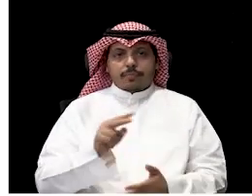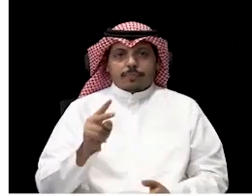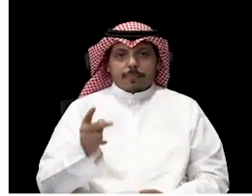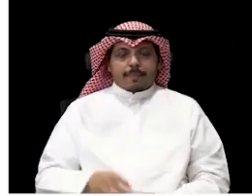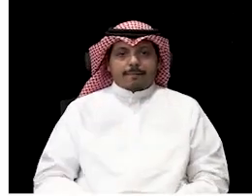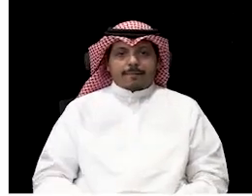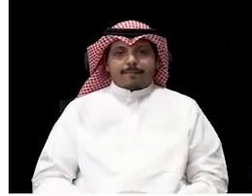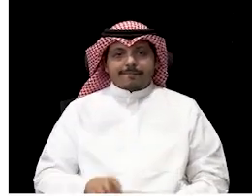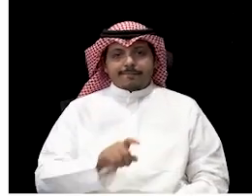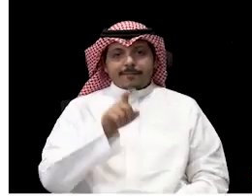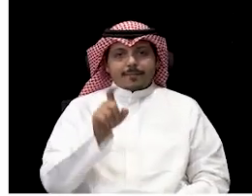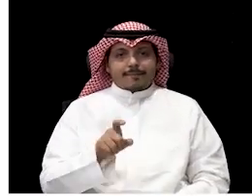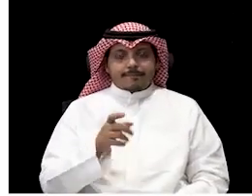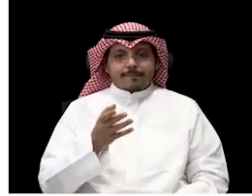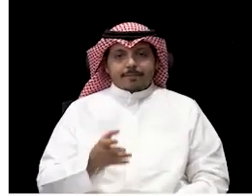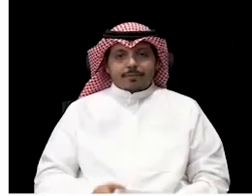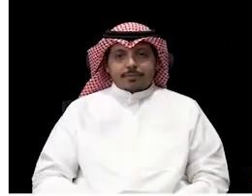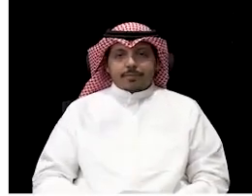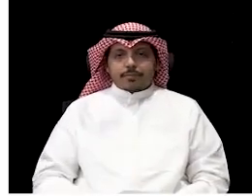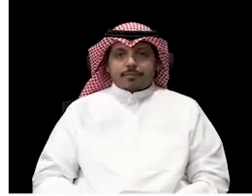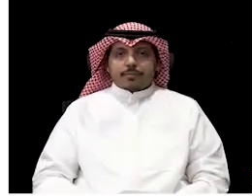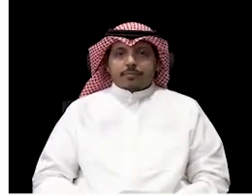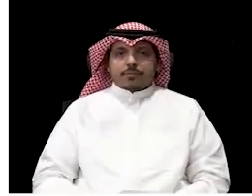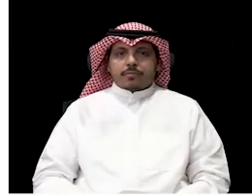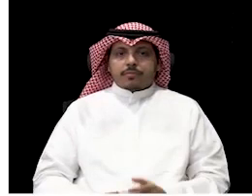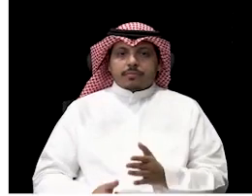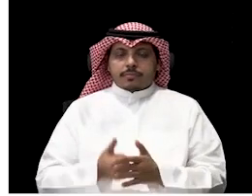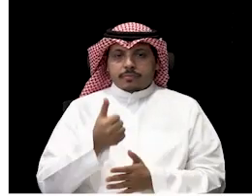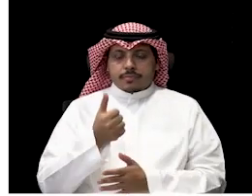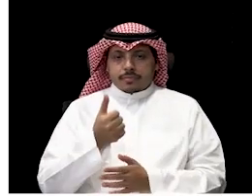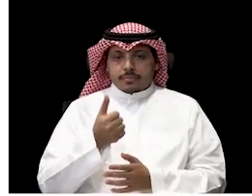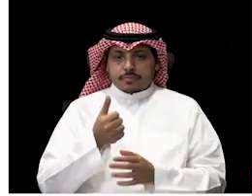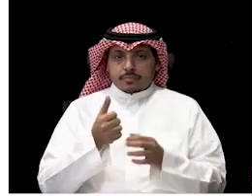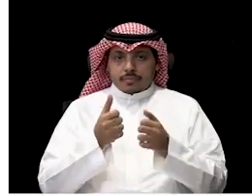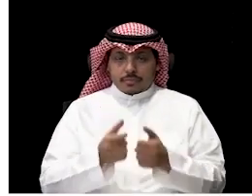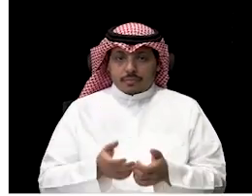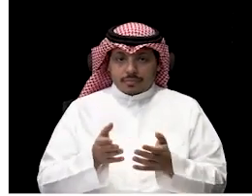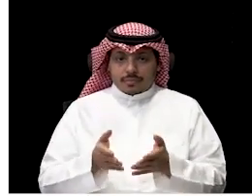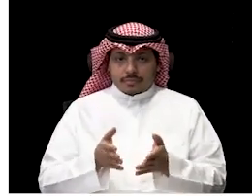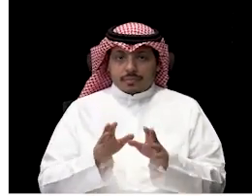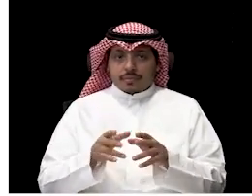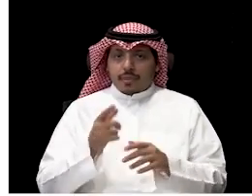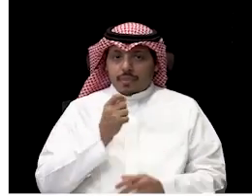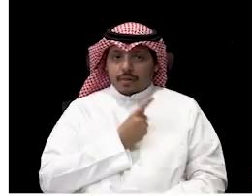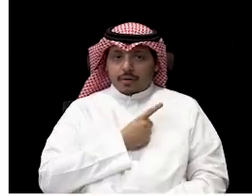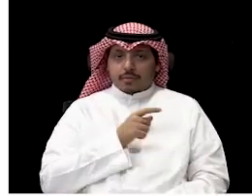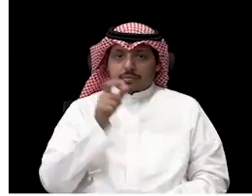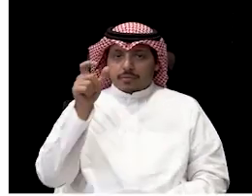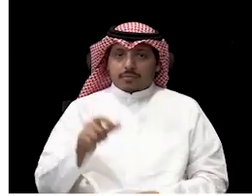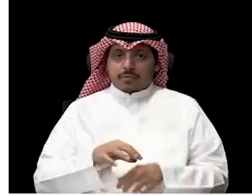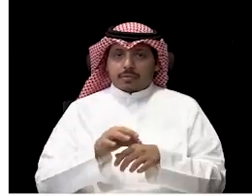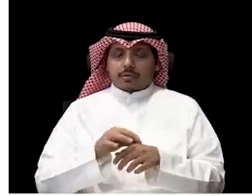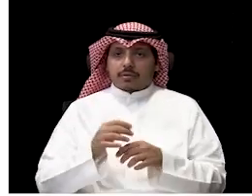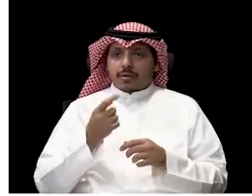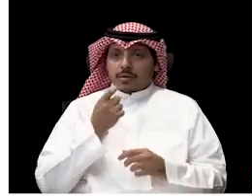السؤال الثاني، الإنجاز الذاتي غير مرتبط بثقة الإنسان بنفسه وثقة الآخرين